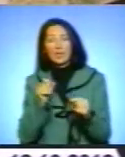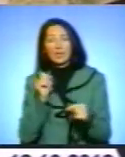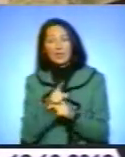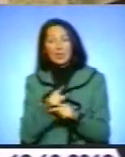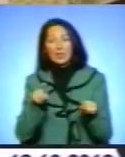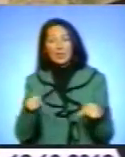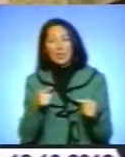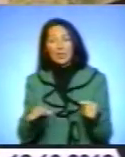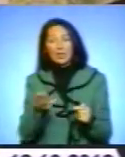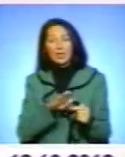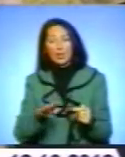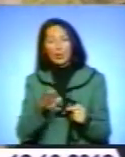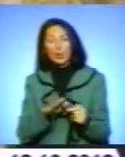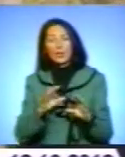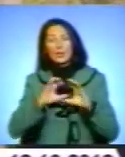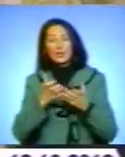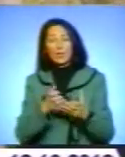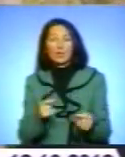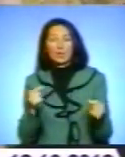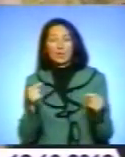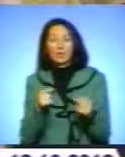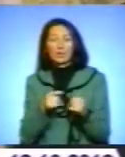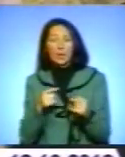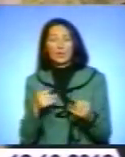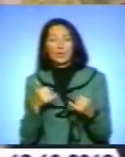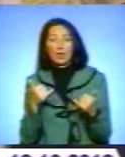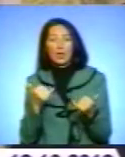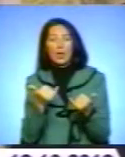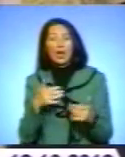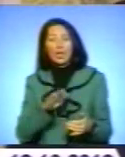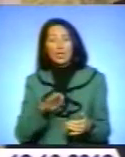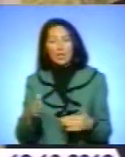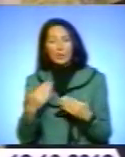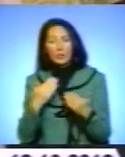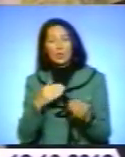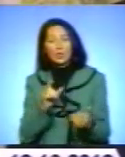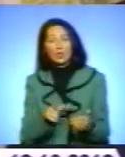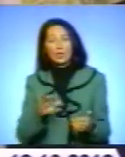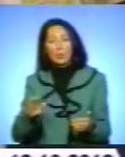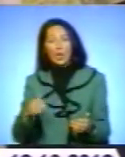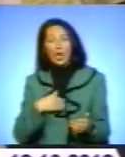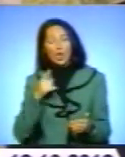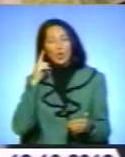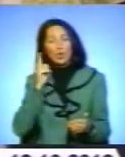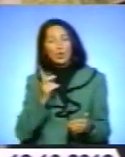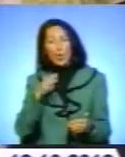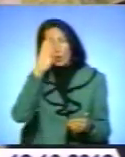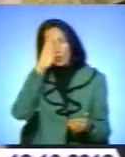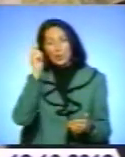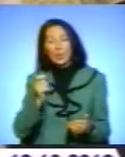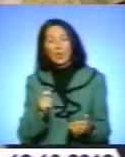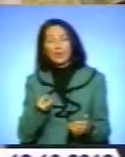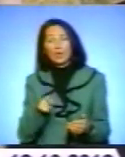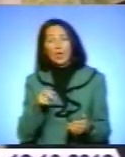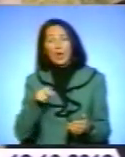регіону світ сприятливий для дітей. Спілкуючись з вихованцями, ми чуємо про те, що якщо хлопчик прибув сюди з Павлограда